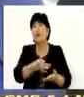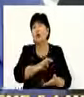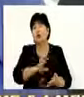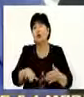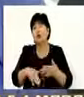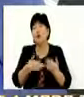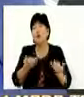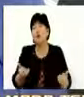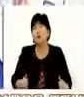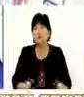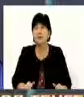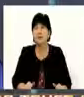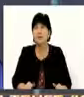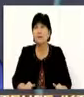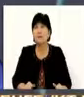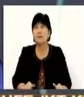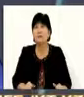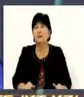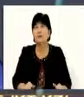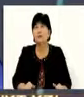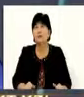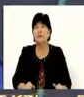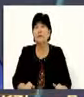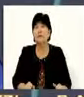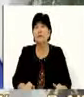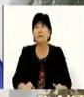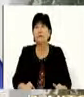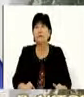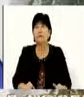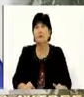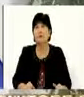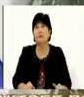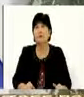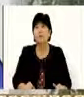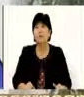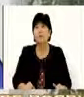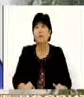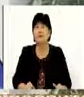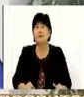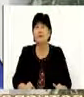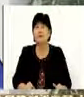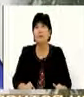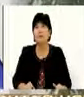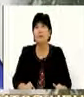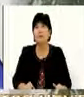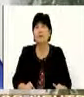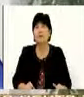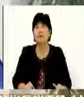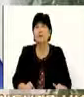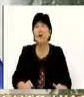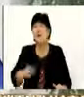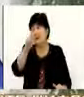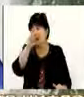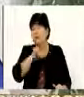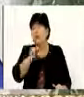помощь айверсон должен снять есть где фирма jetta а замок хоула давал то за месяц